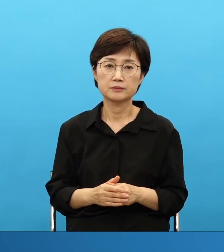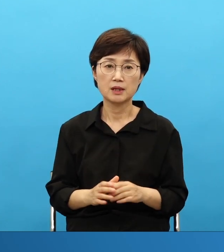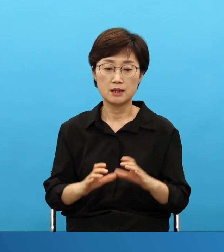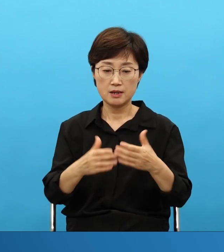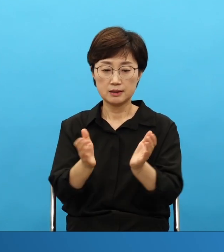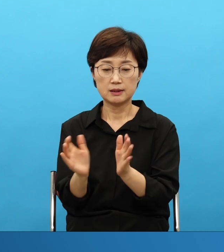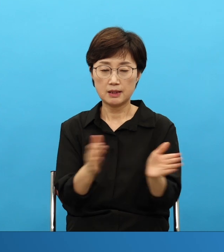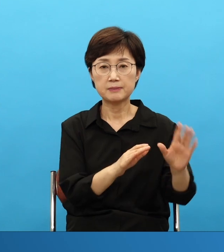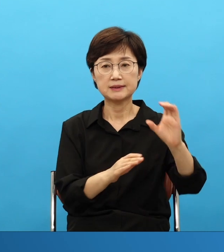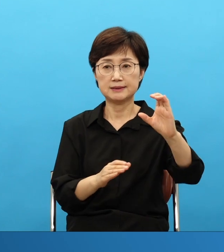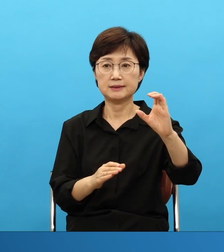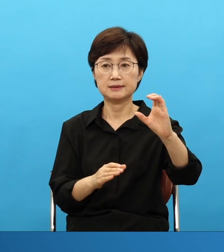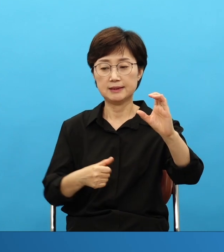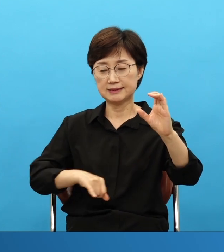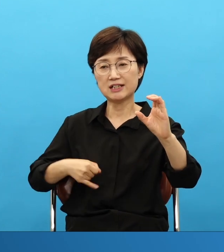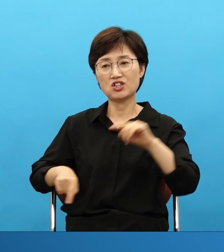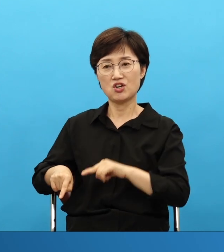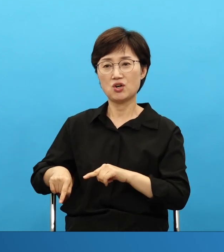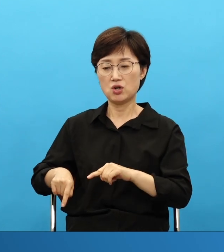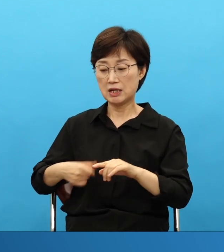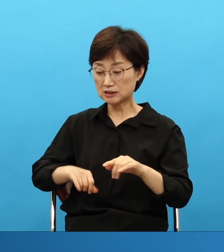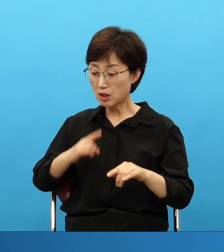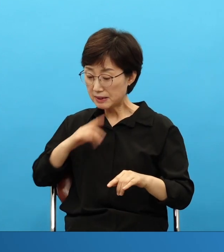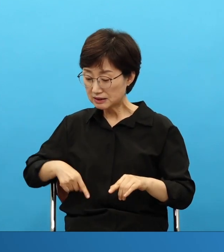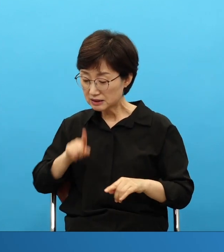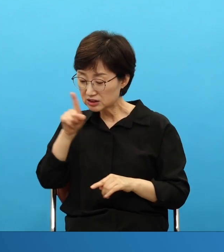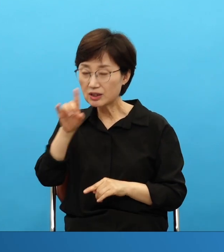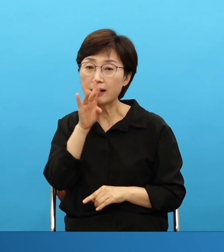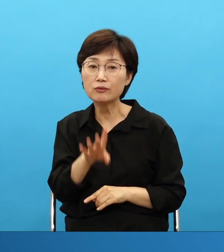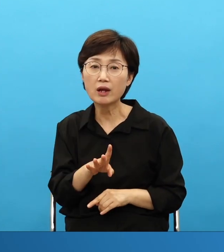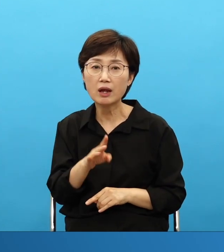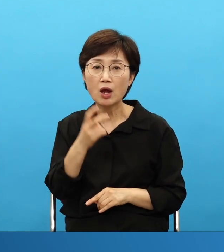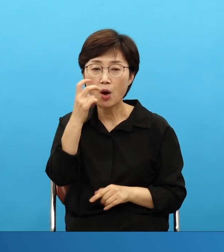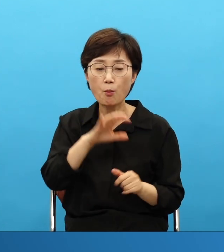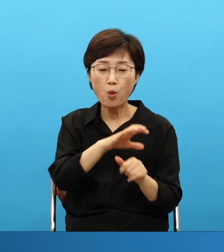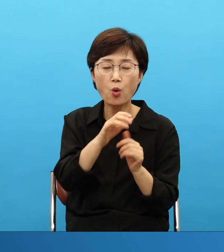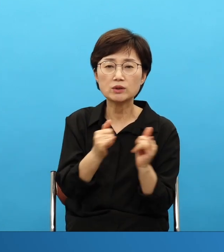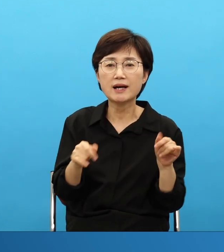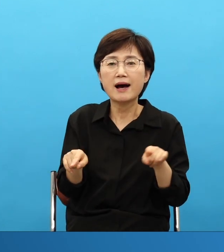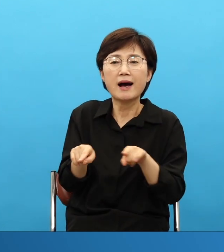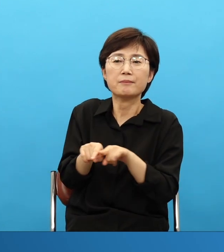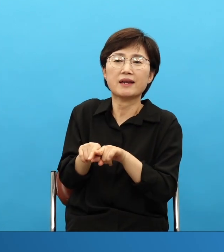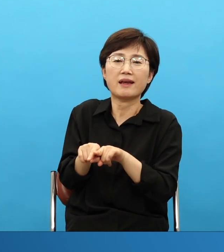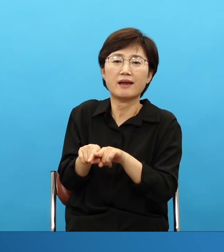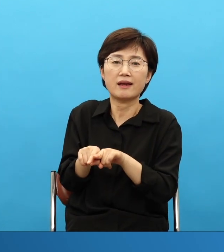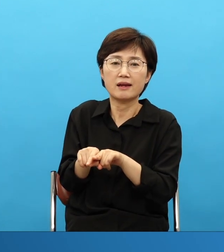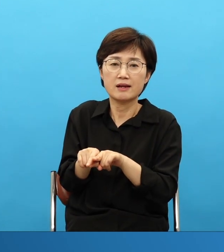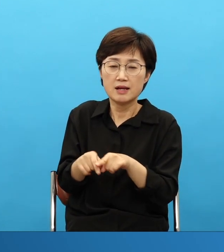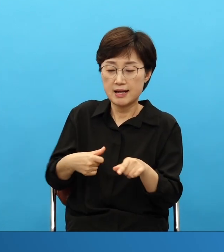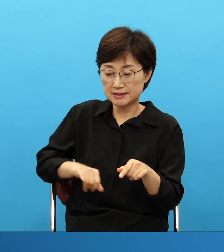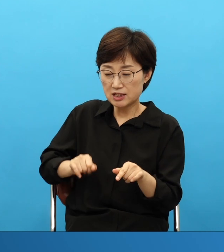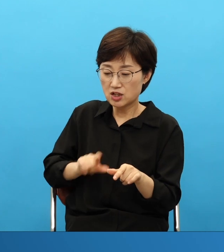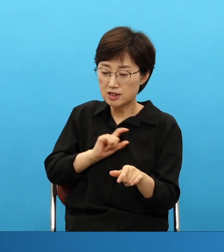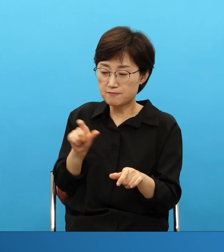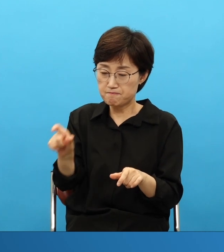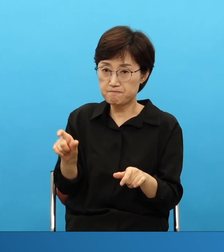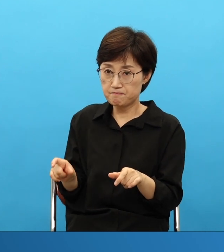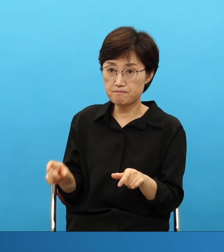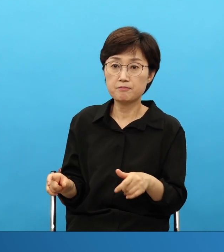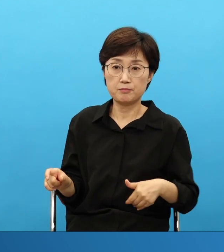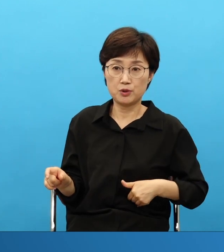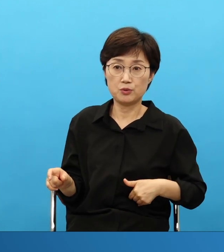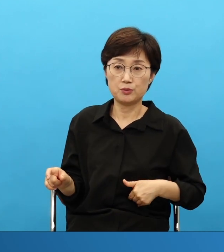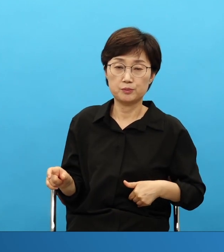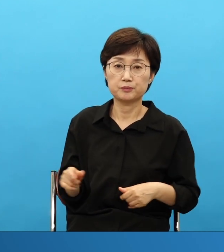동반자녀 그룹은 단독으로 신청할 수 없기 때문에 보호자 등록시 동반 자녀의 등록 정보를 함께 기입하면